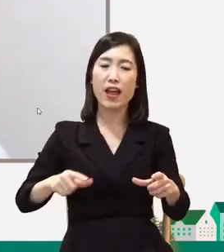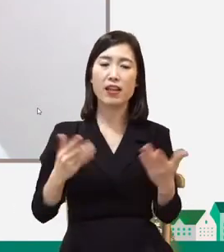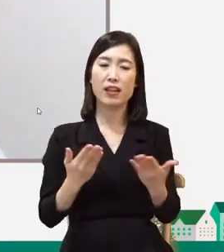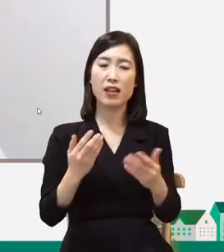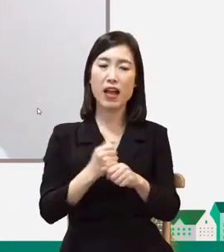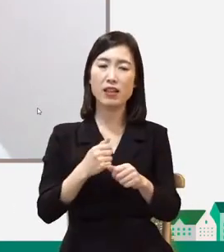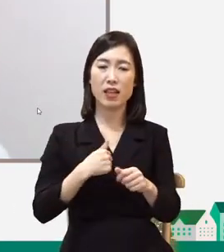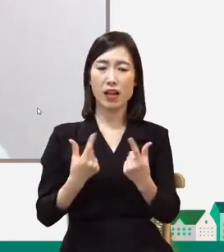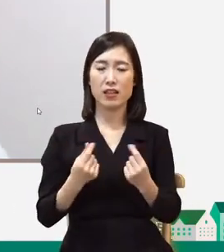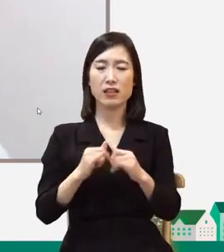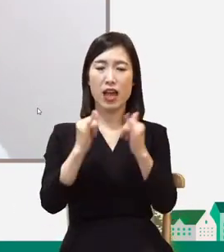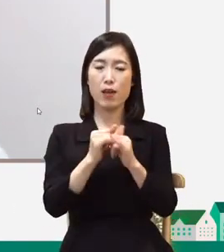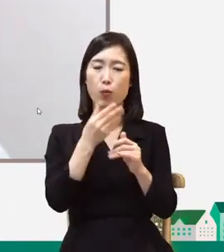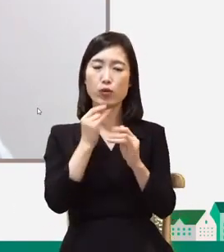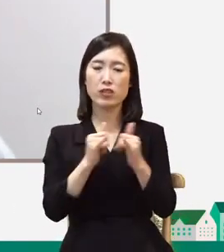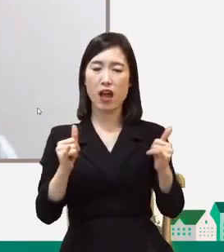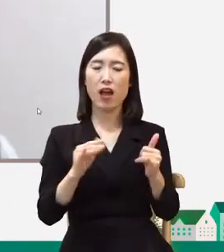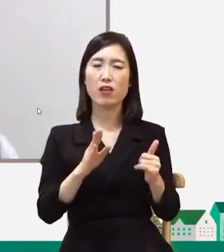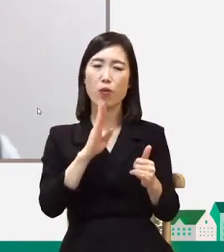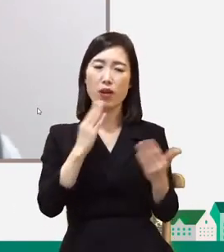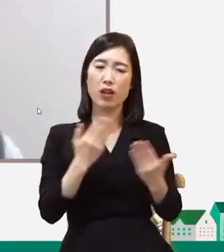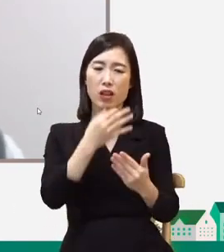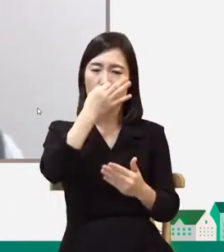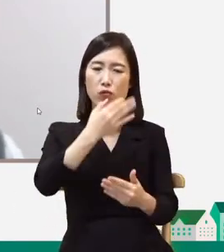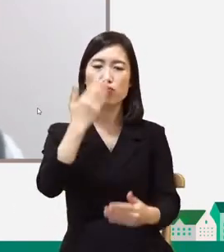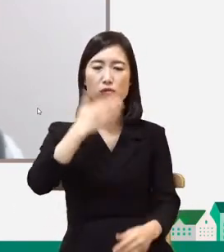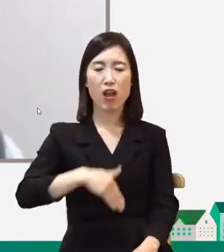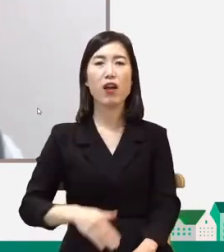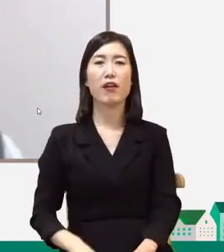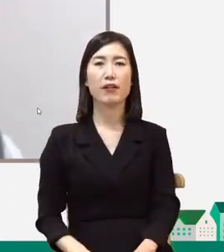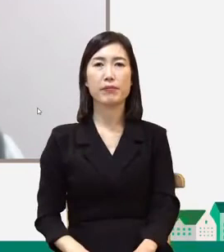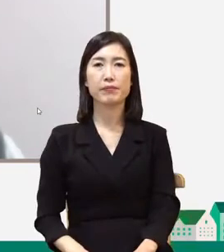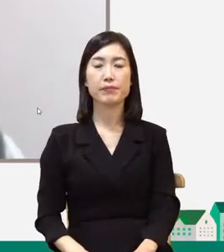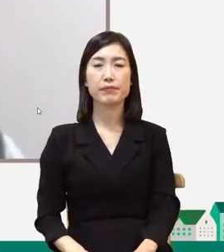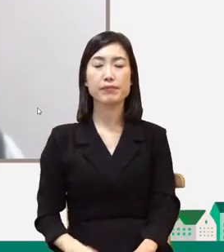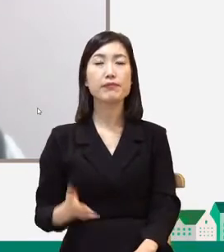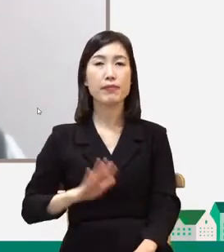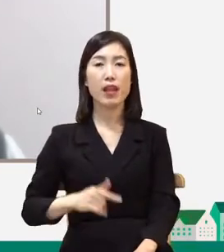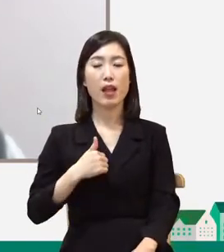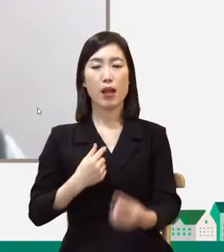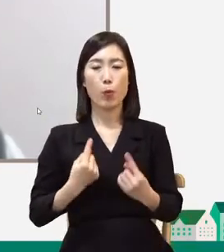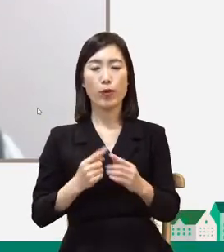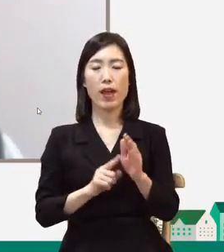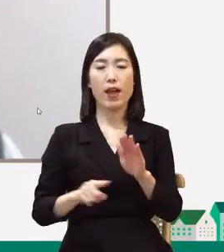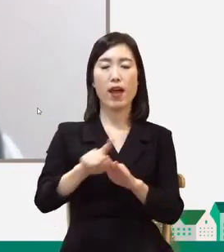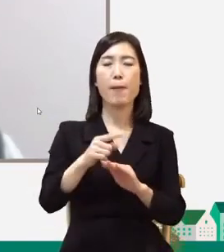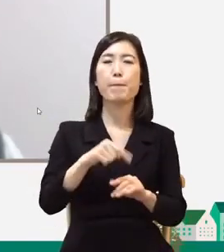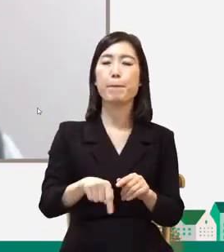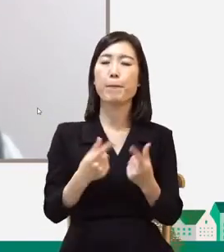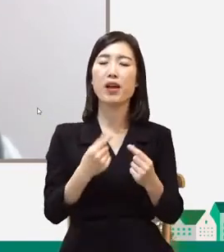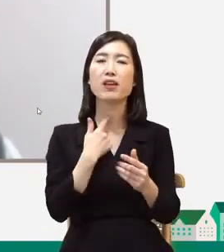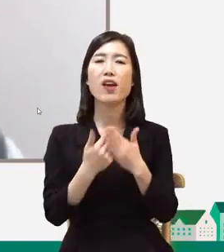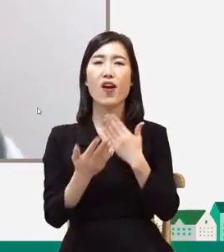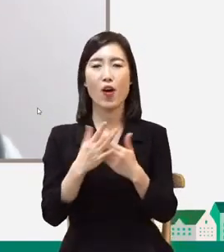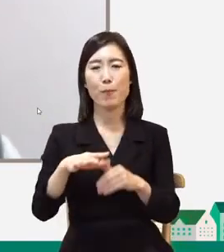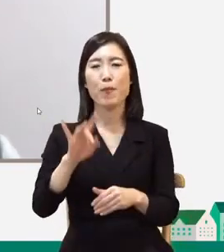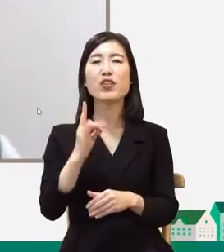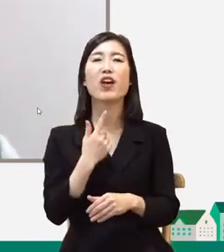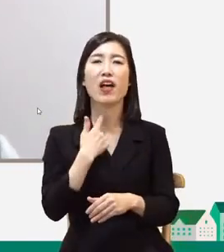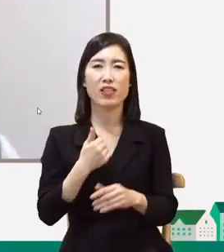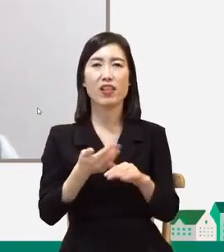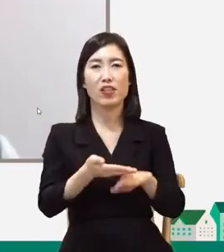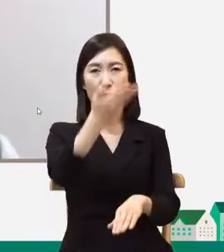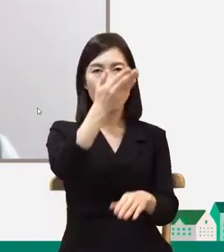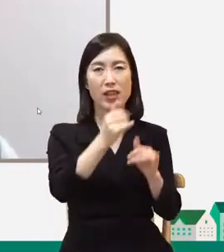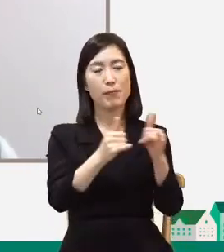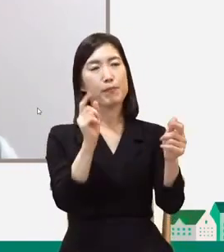많이 힘들어하는구나. 근데 선행사업을 했던 저에게 이런 부분들을 알려주세요라고